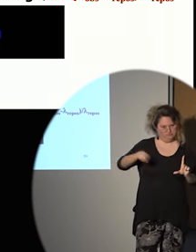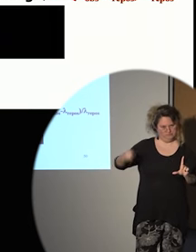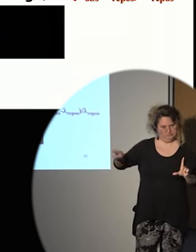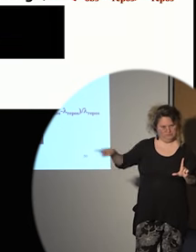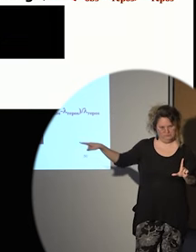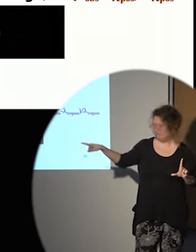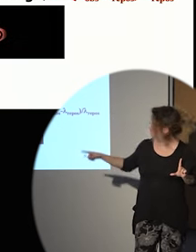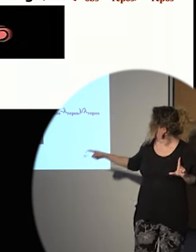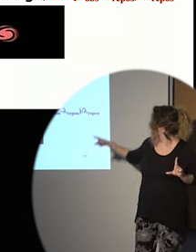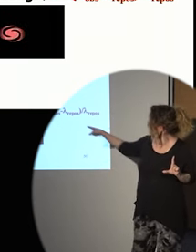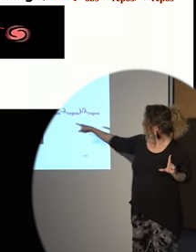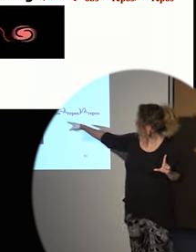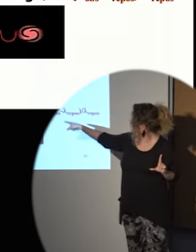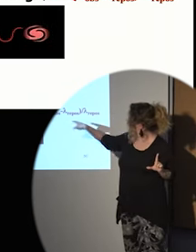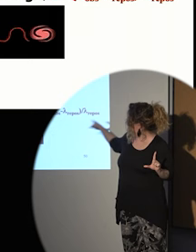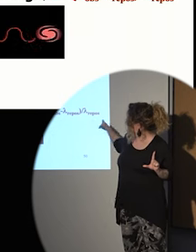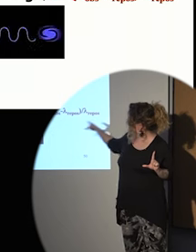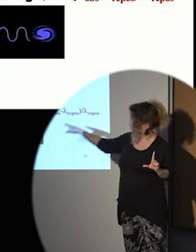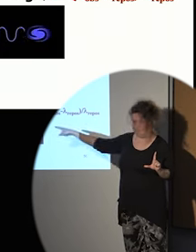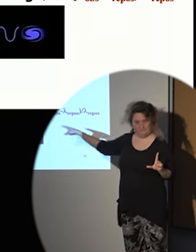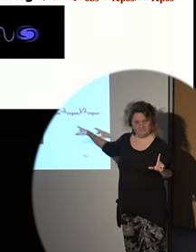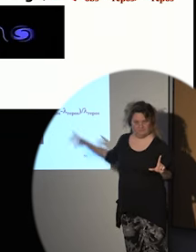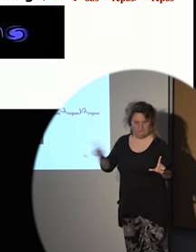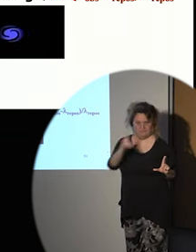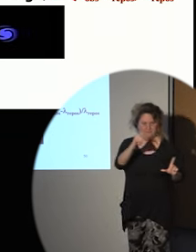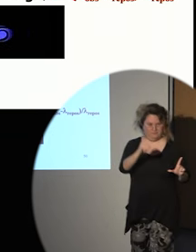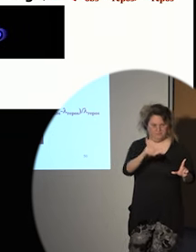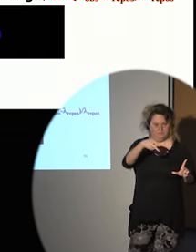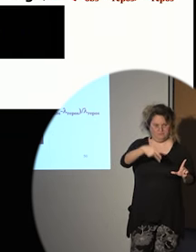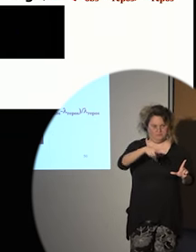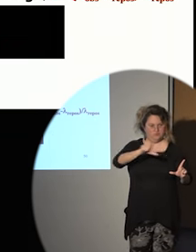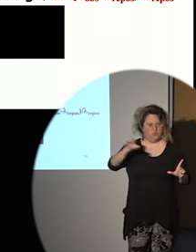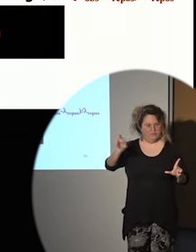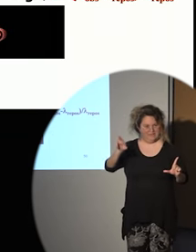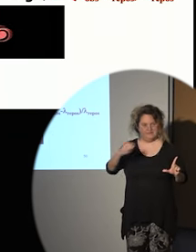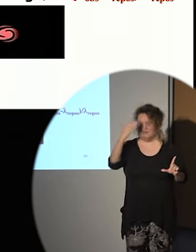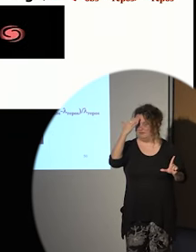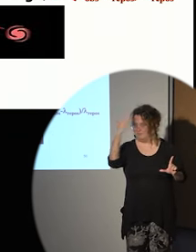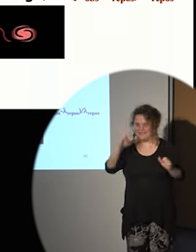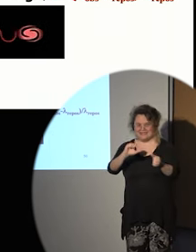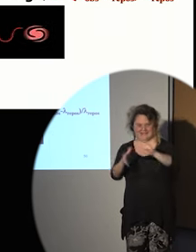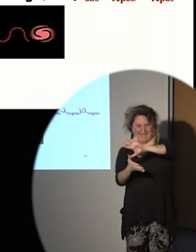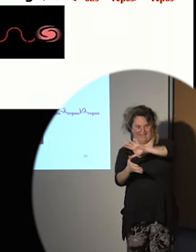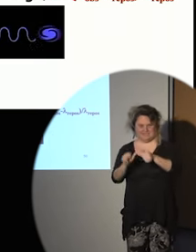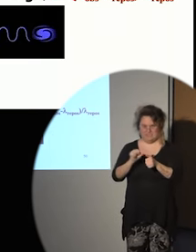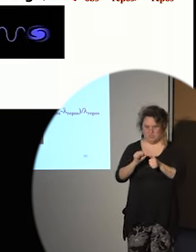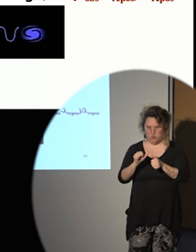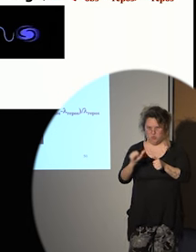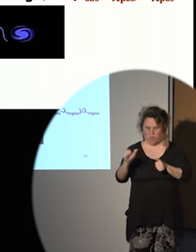plus vous allez regarder des galaxies de plus en plus lointaines, plus ces galaxies vont